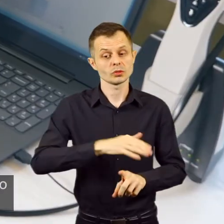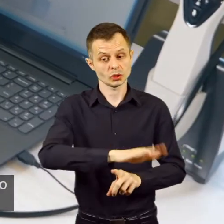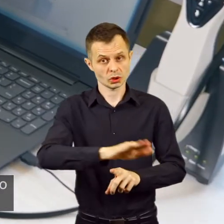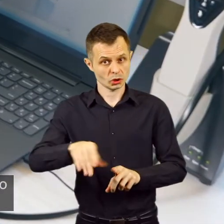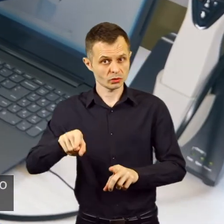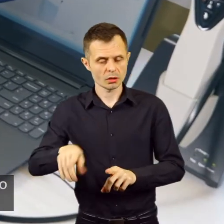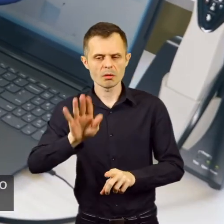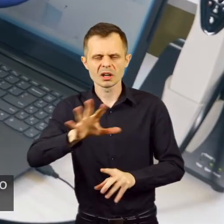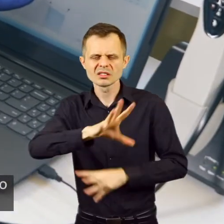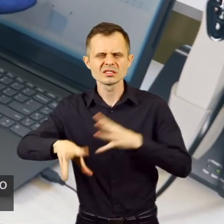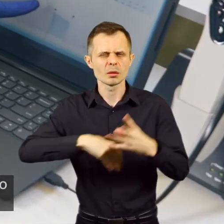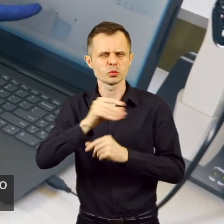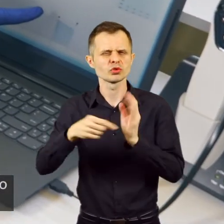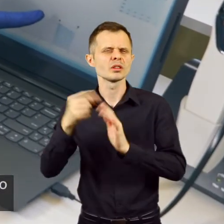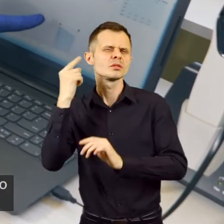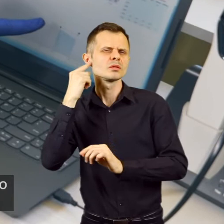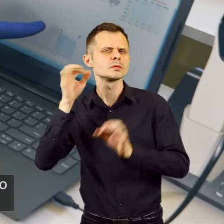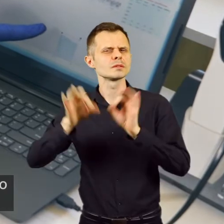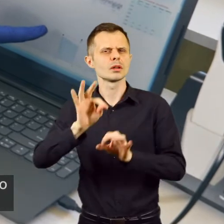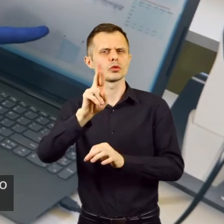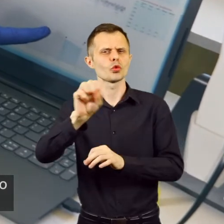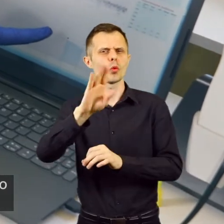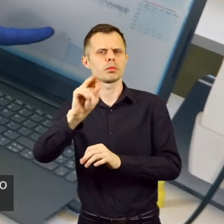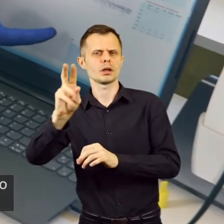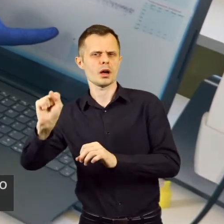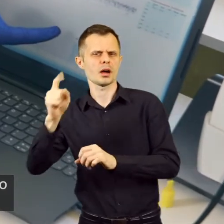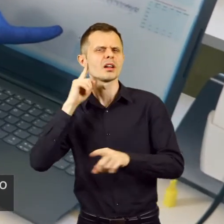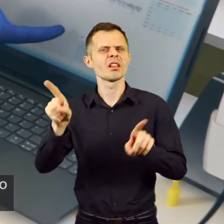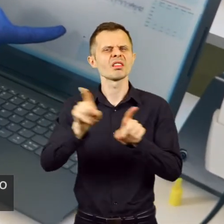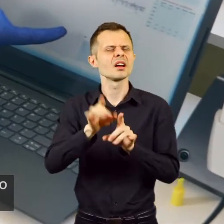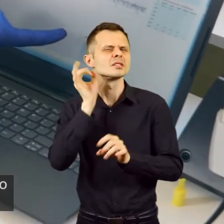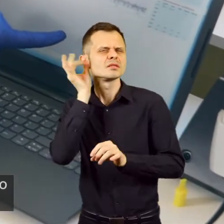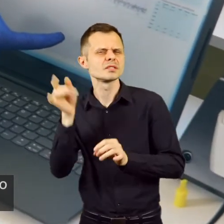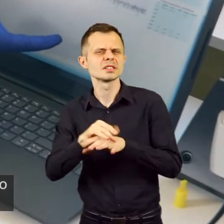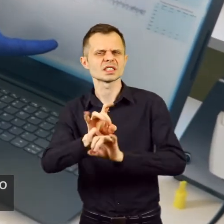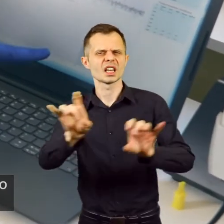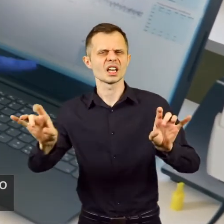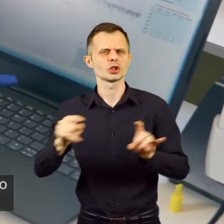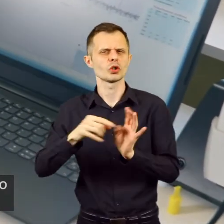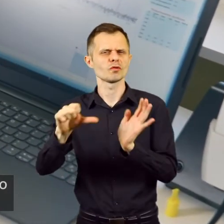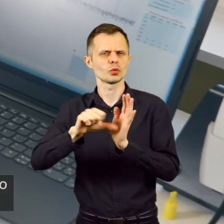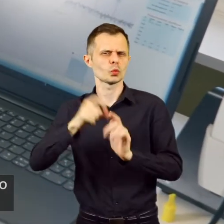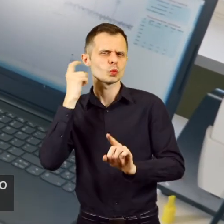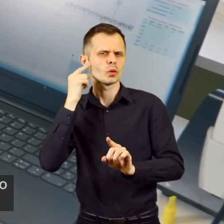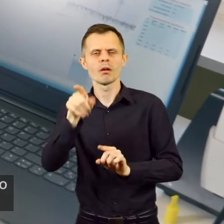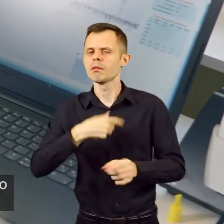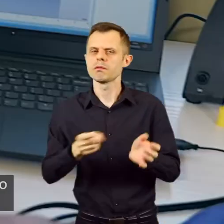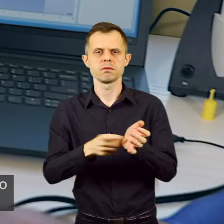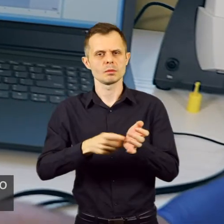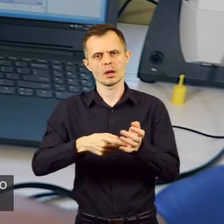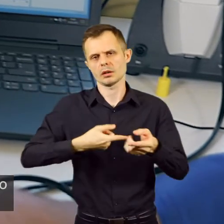mają zaburzenia odtrąbkowe narządu słuchu, często wysiękowe zapalenie ucha, które wymaga